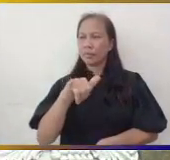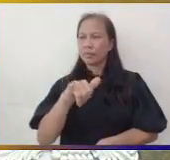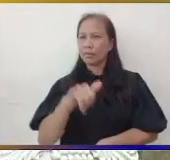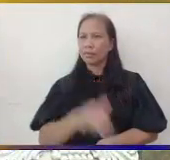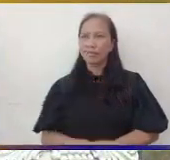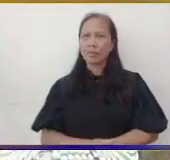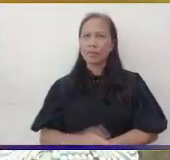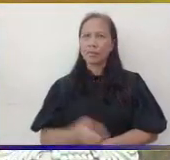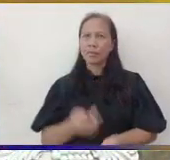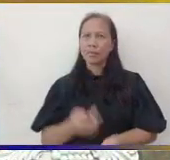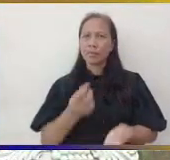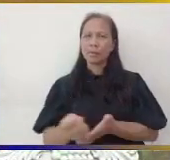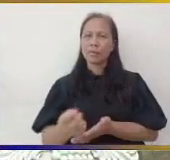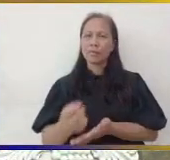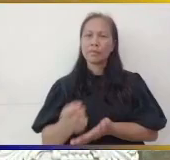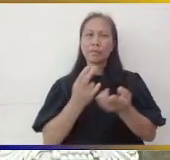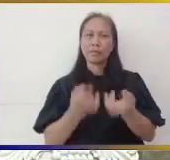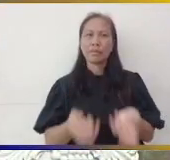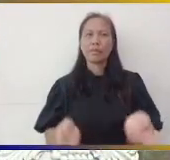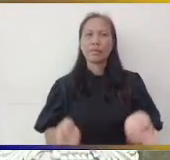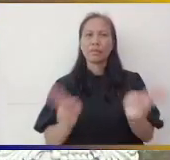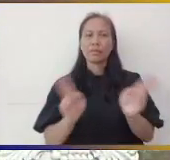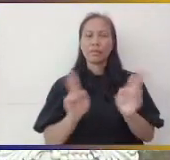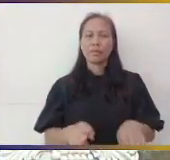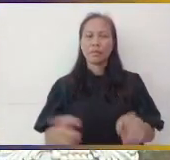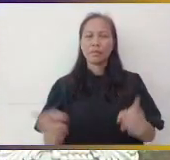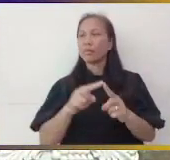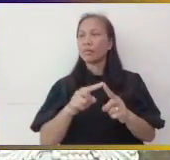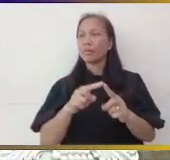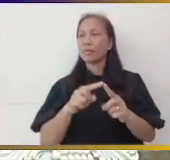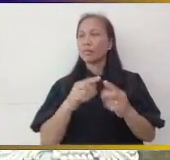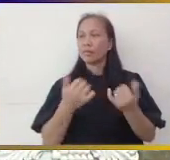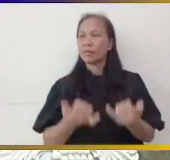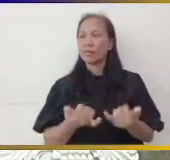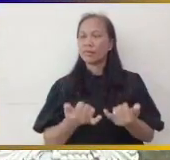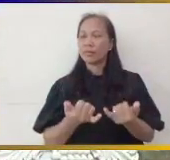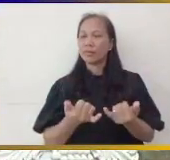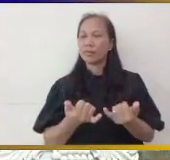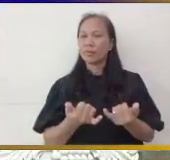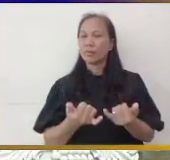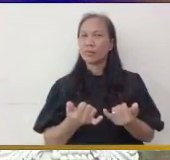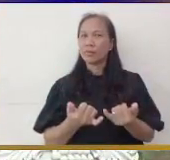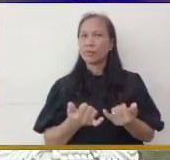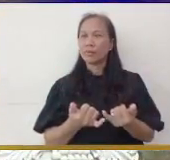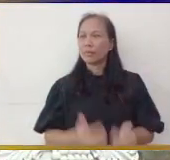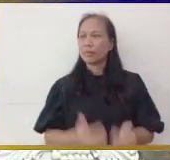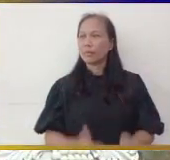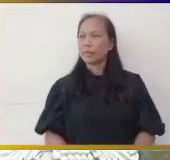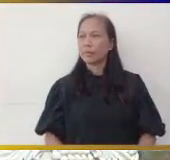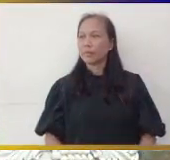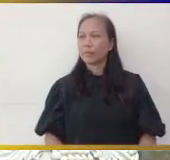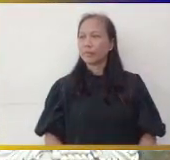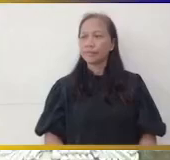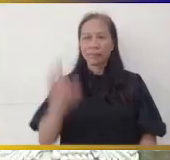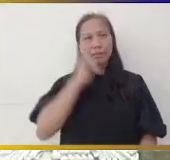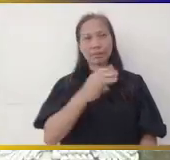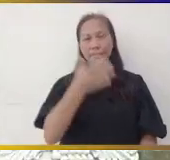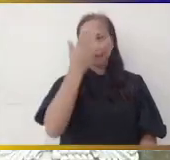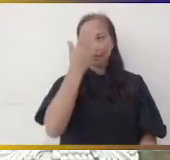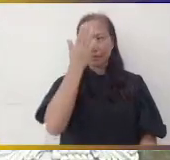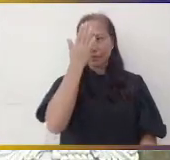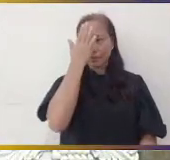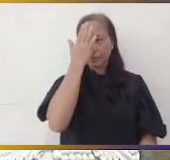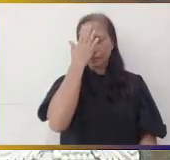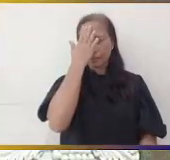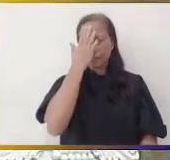is nangyayari pa rin po ito you see now as we continue mga kapatid kinilala po siya diyan and because